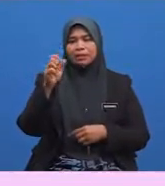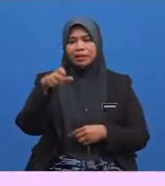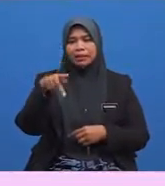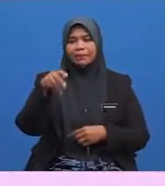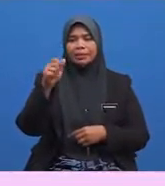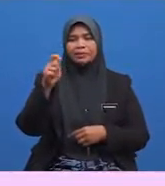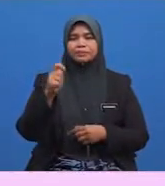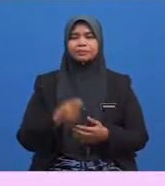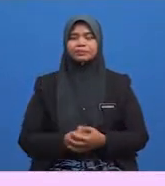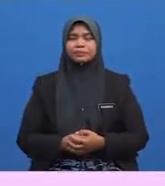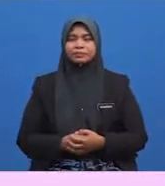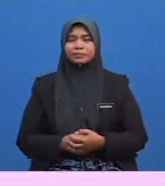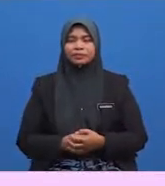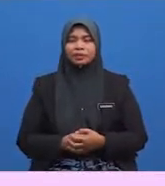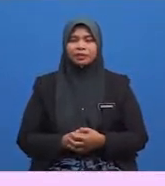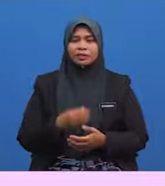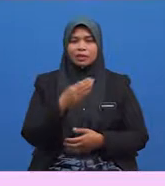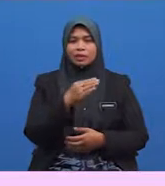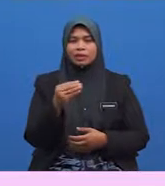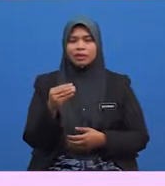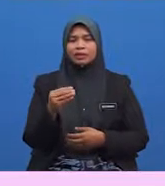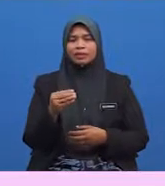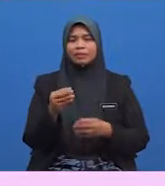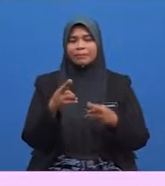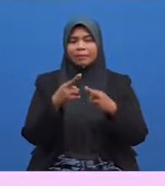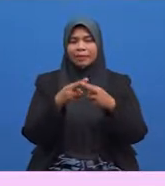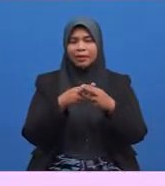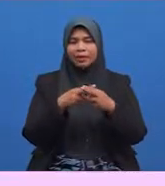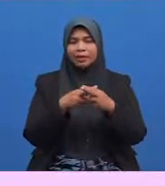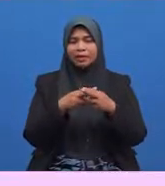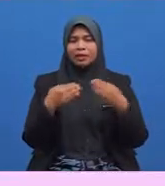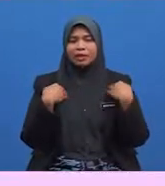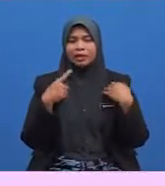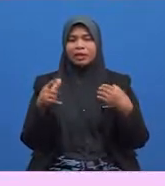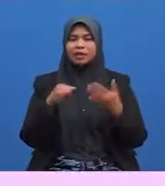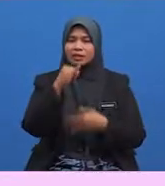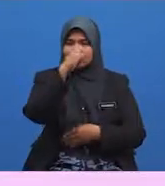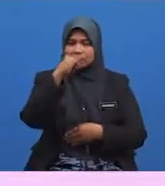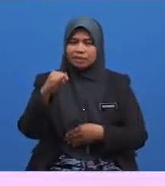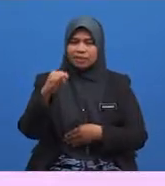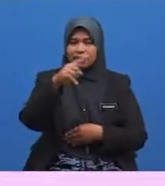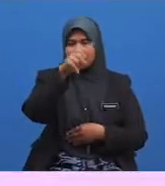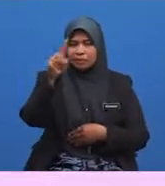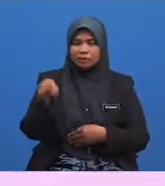lilit bulatan, manakala sisi yang pendek merupakan jejari